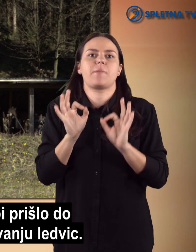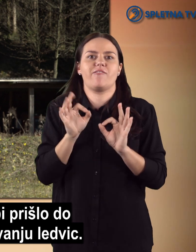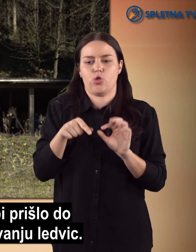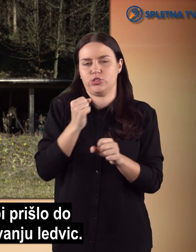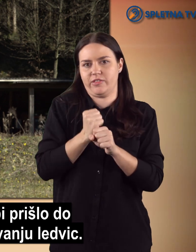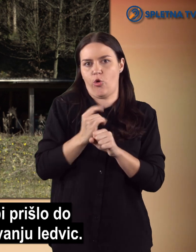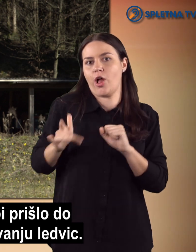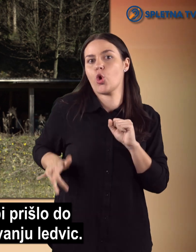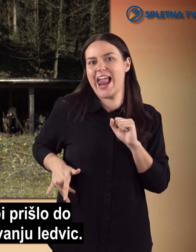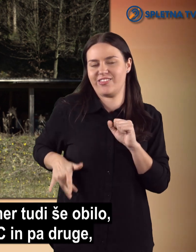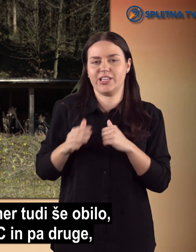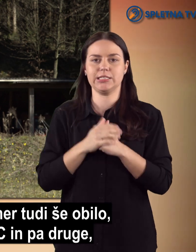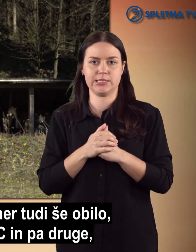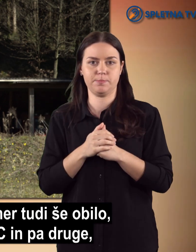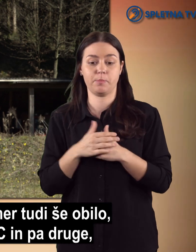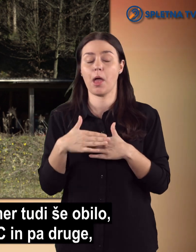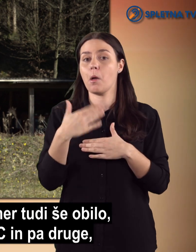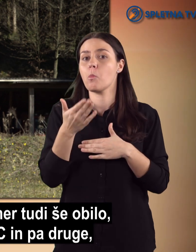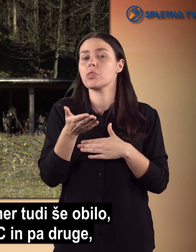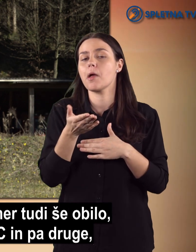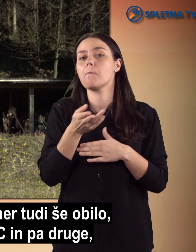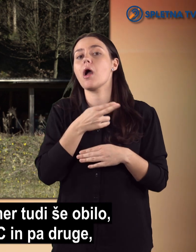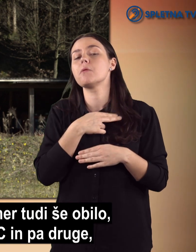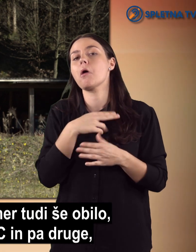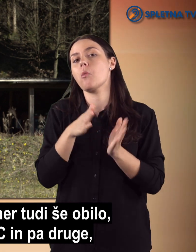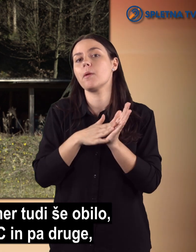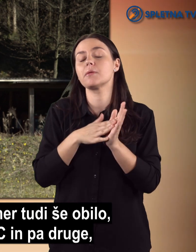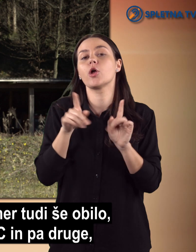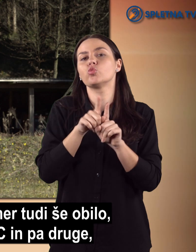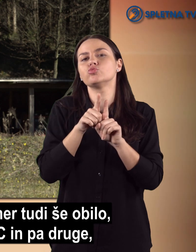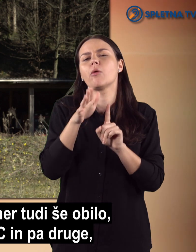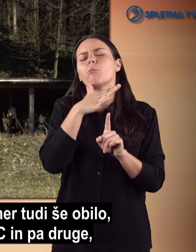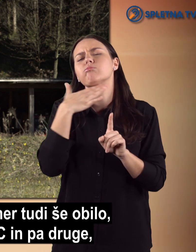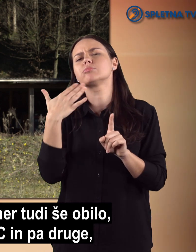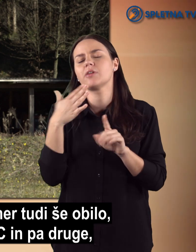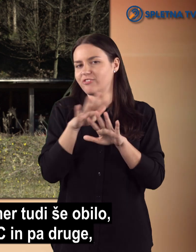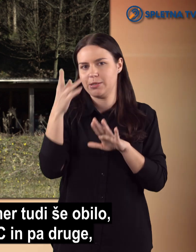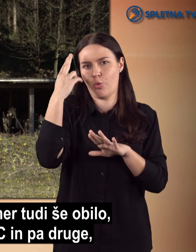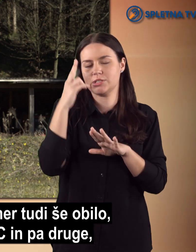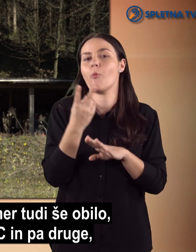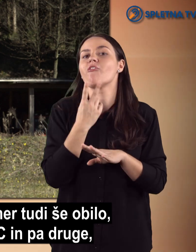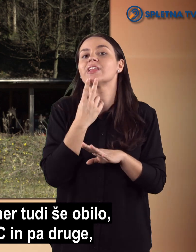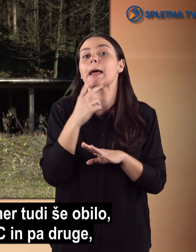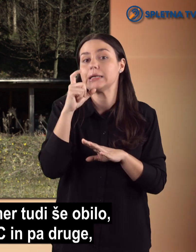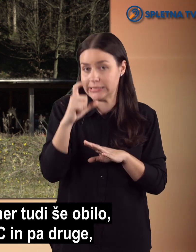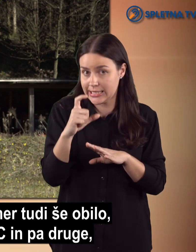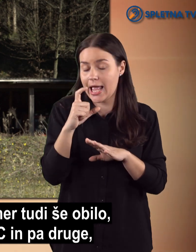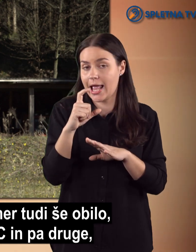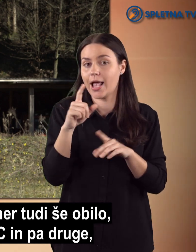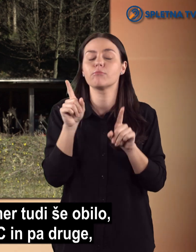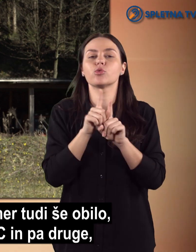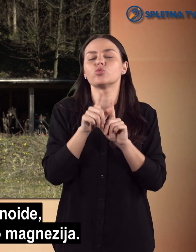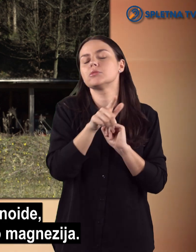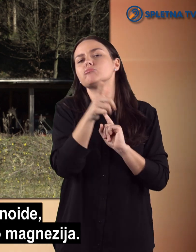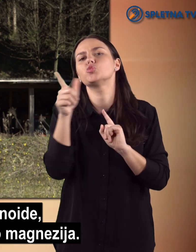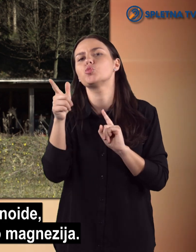ledvic. Potem pa imamo na primer tudi še obilo, vsi poznamo vitamin C in pa